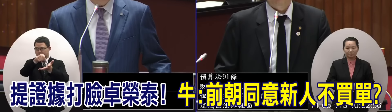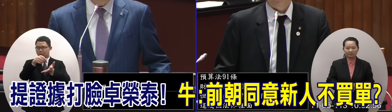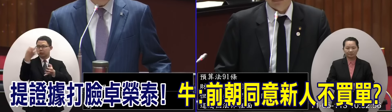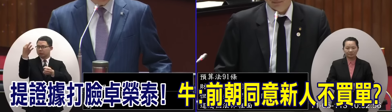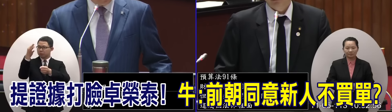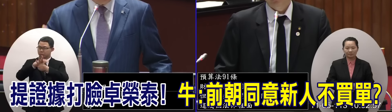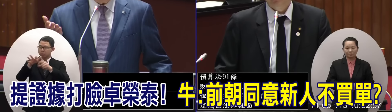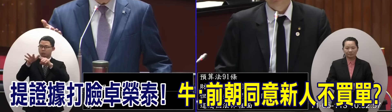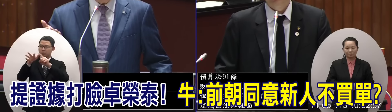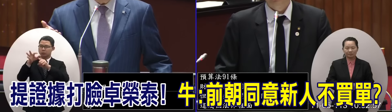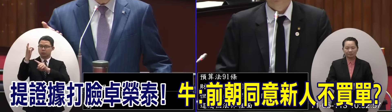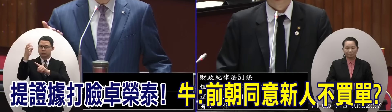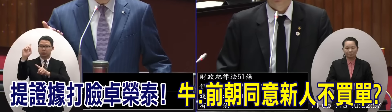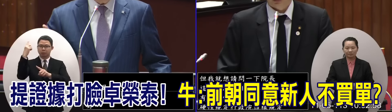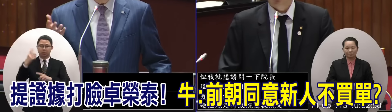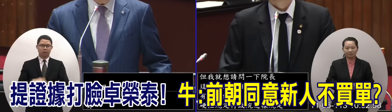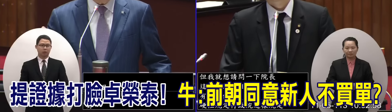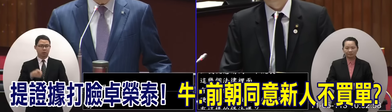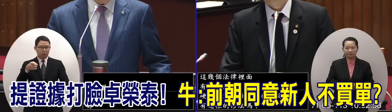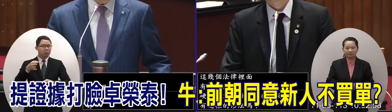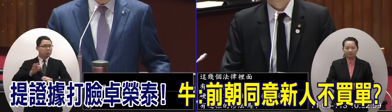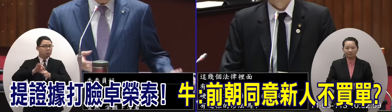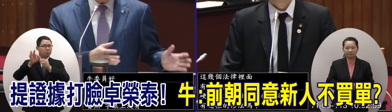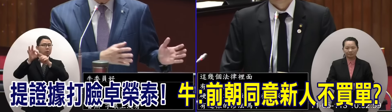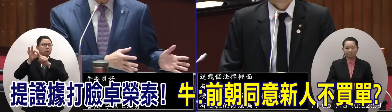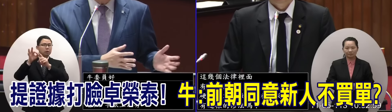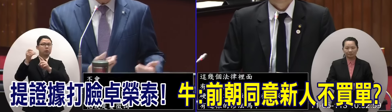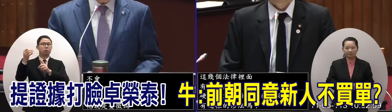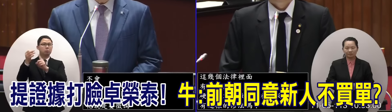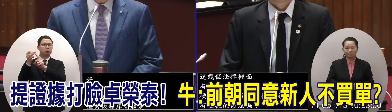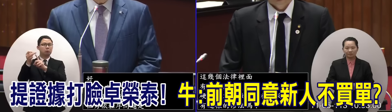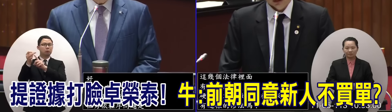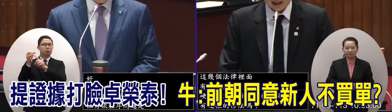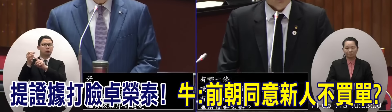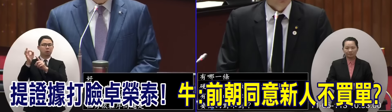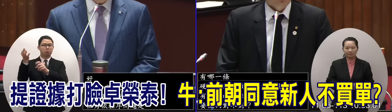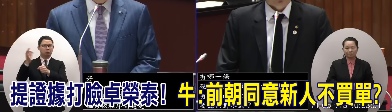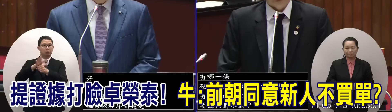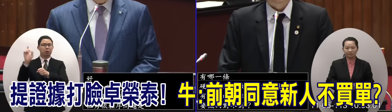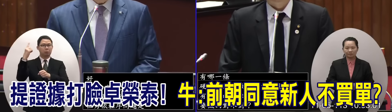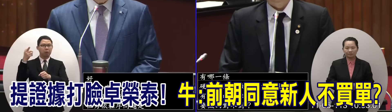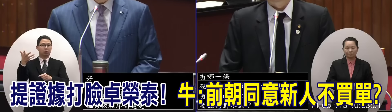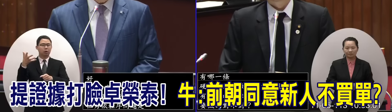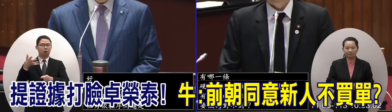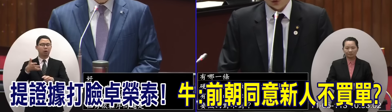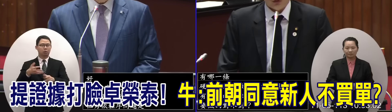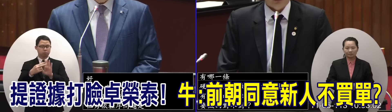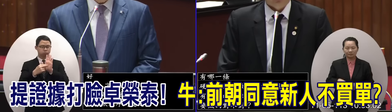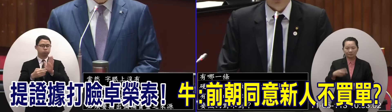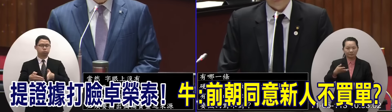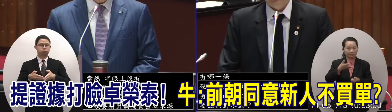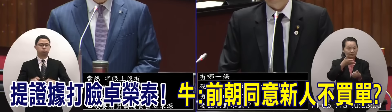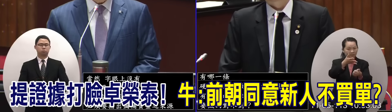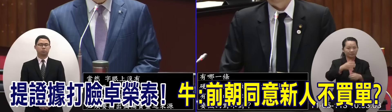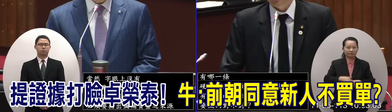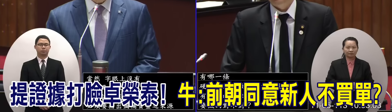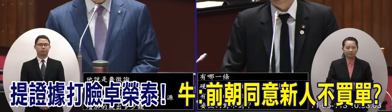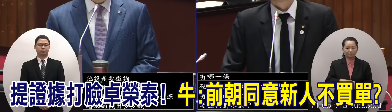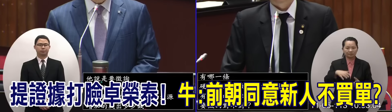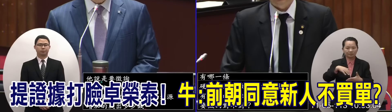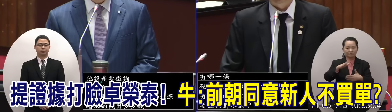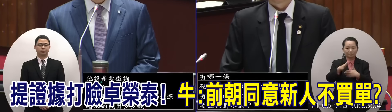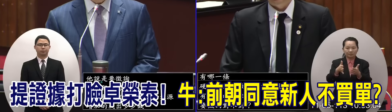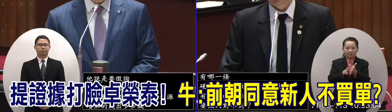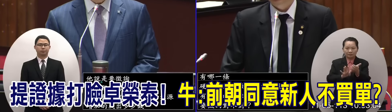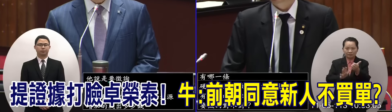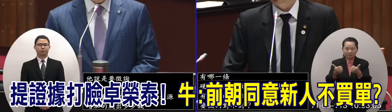源，就增加的税收 好 多少钱，大家要一个来源。 来，我现在就再请问卓魁啊，这本席在内政委员会，其实我